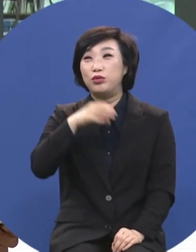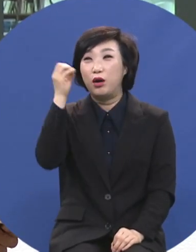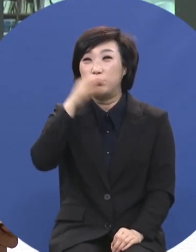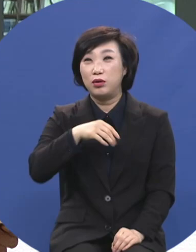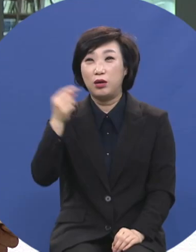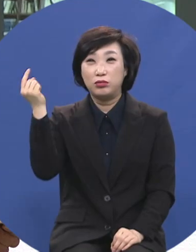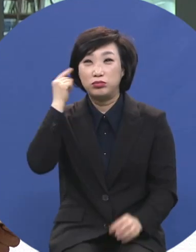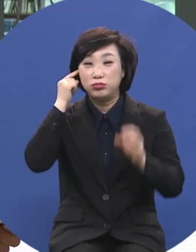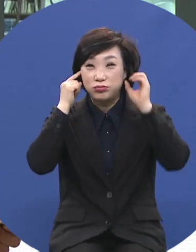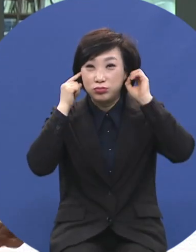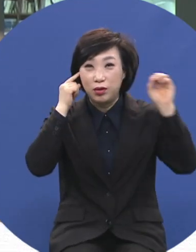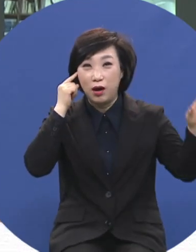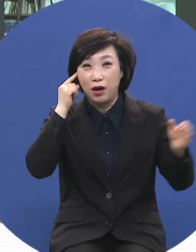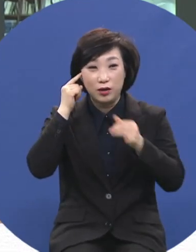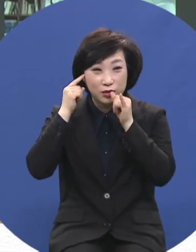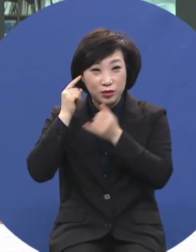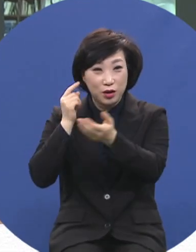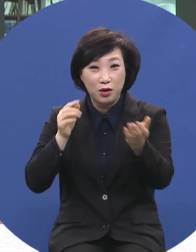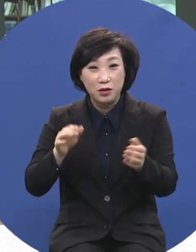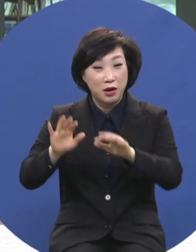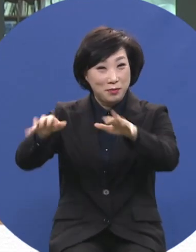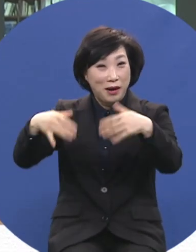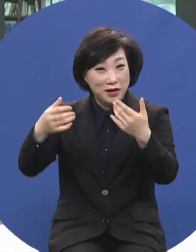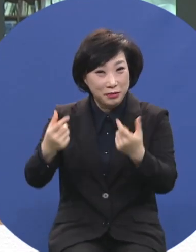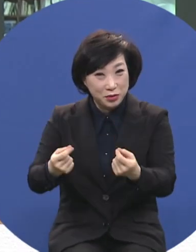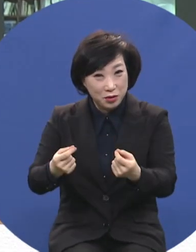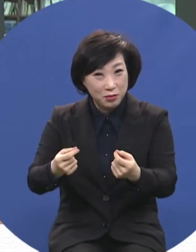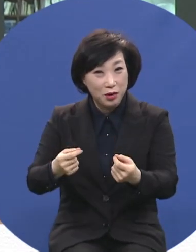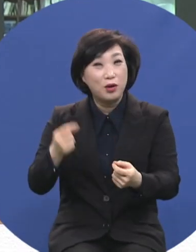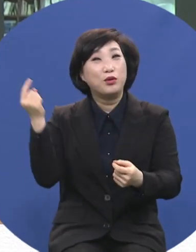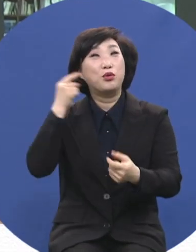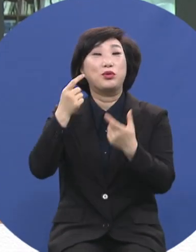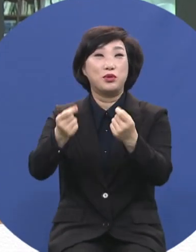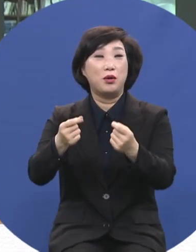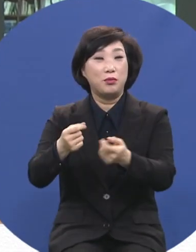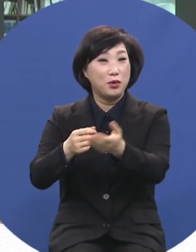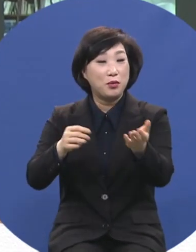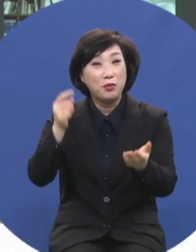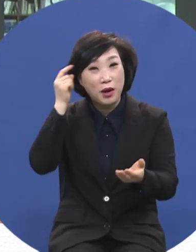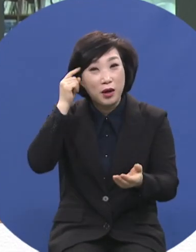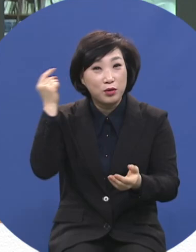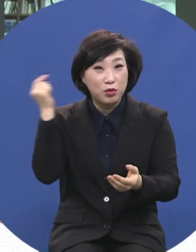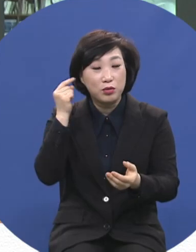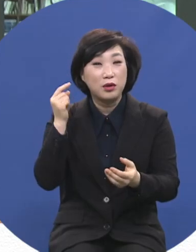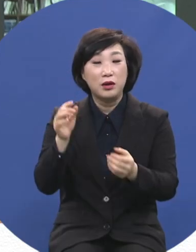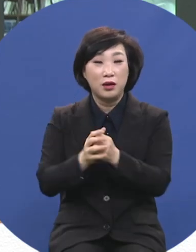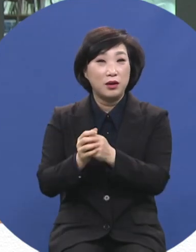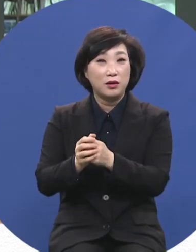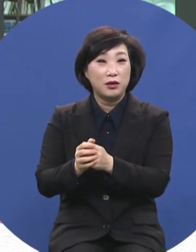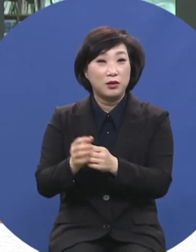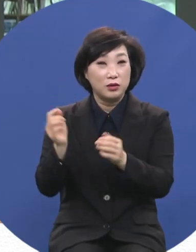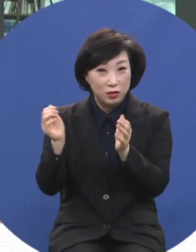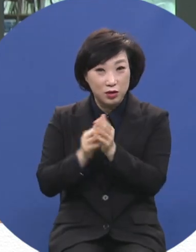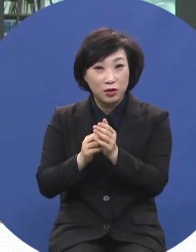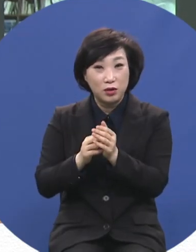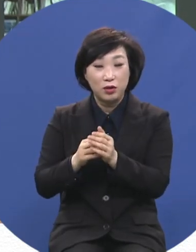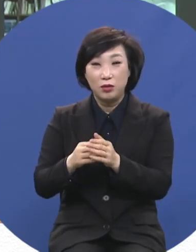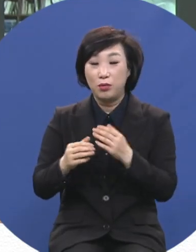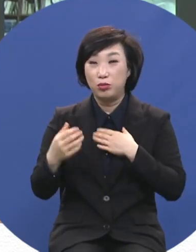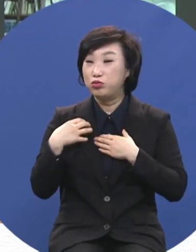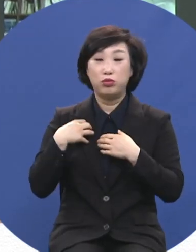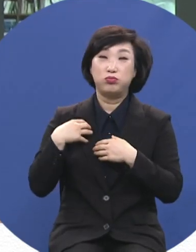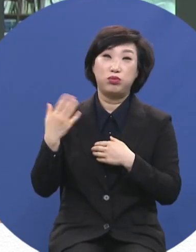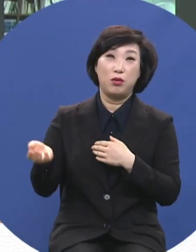봐, 바람 같은가 봐, 소리 같은가 봐. 소리는 지나가요. 내가 듣고 뭐 책임질